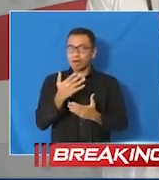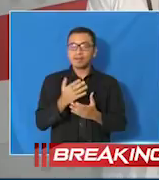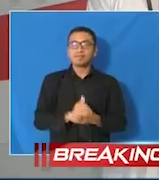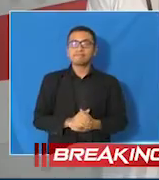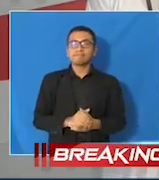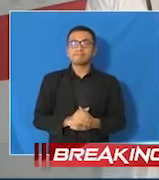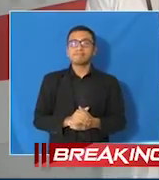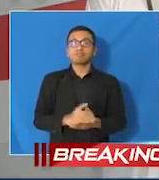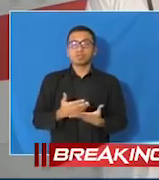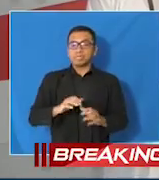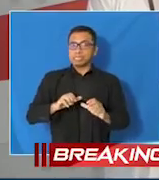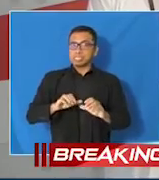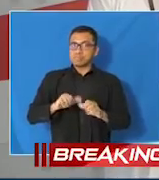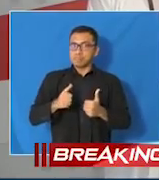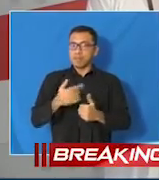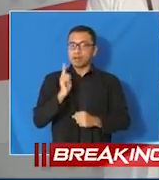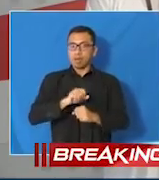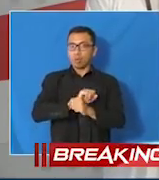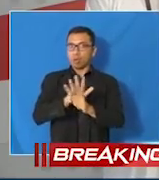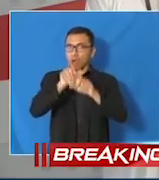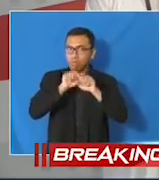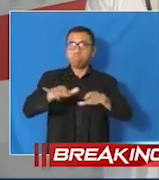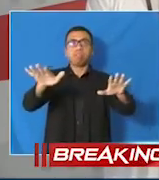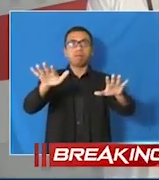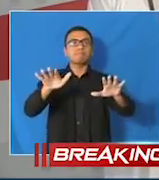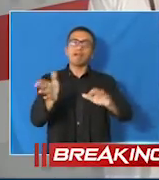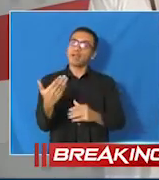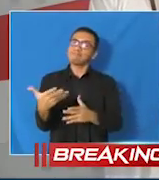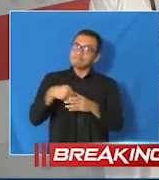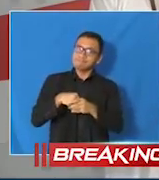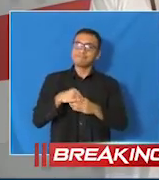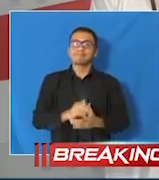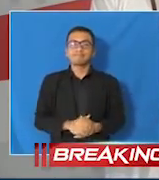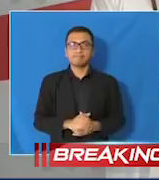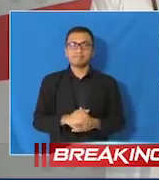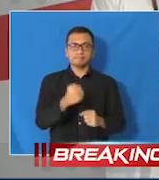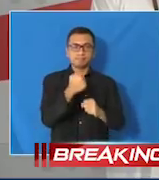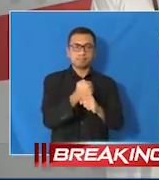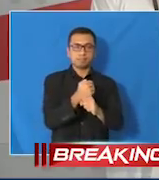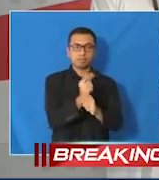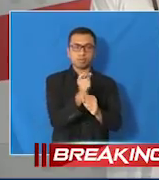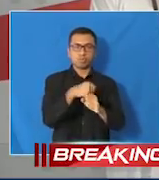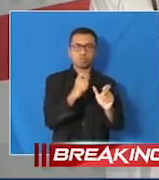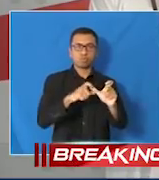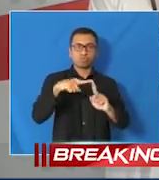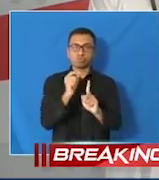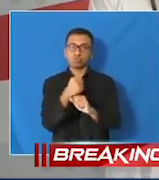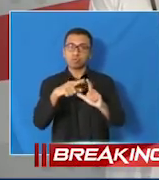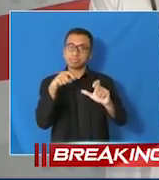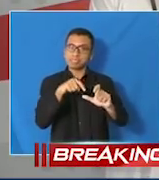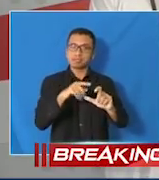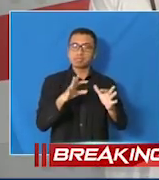kita menghadapi pandemi kini gugus tugas bekerjasama dengan banyak asosiasi